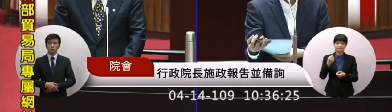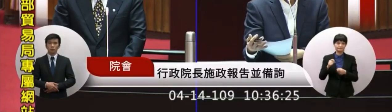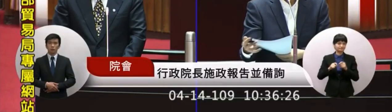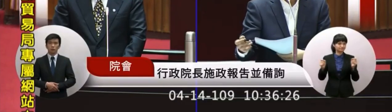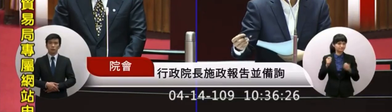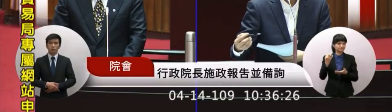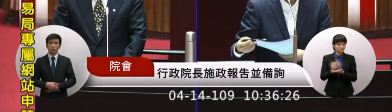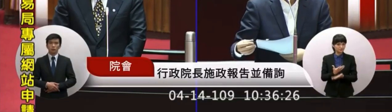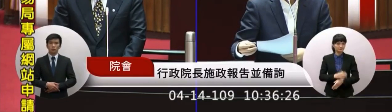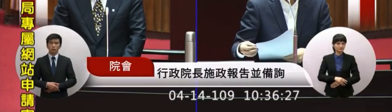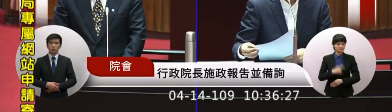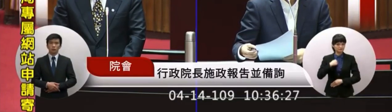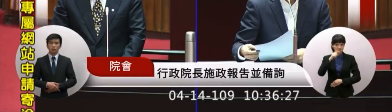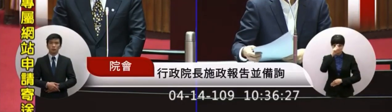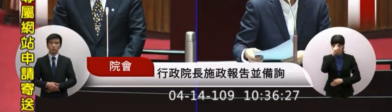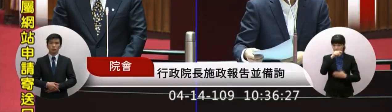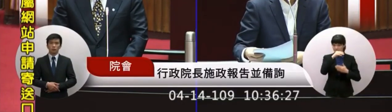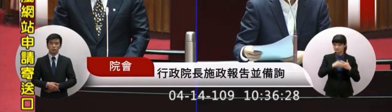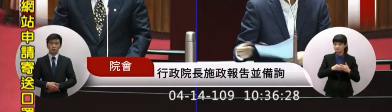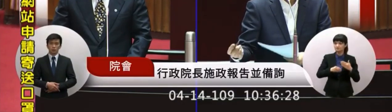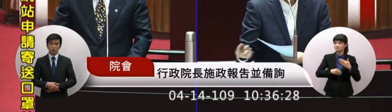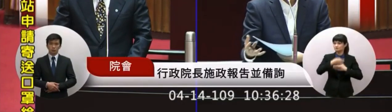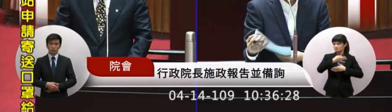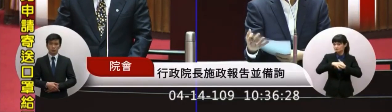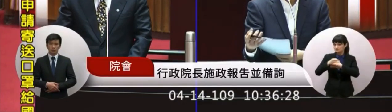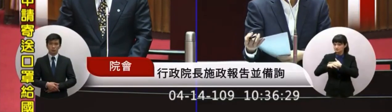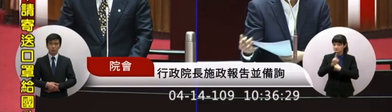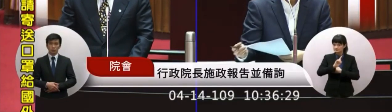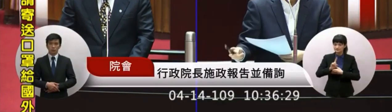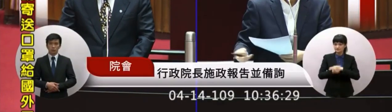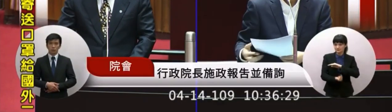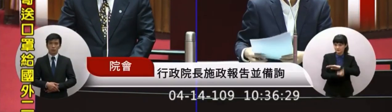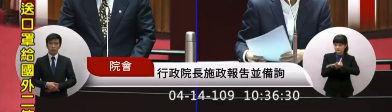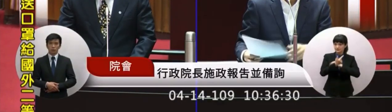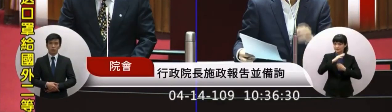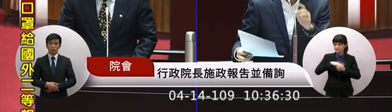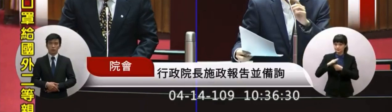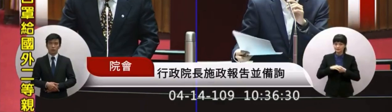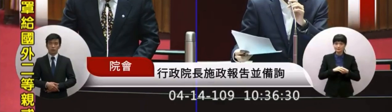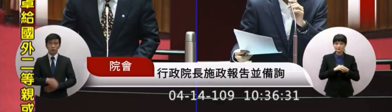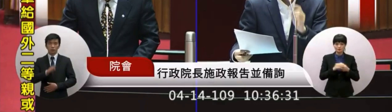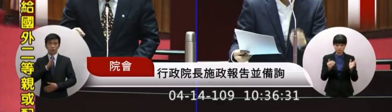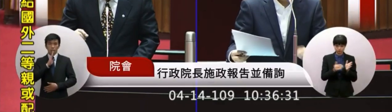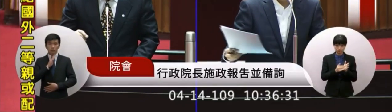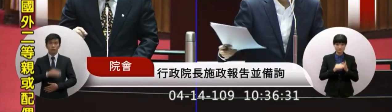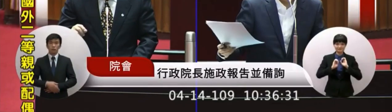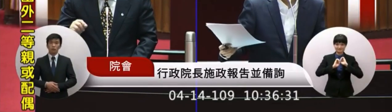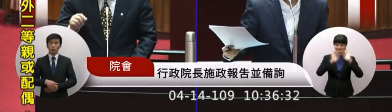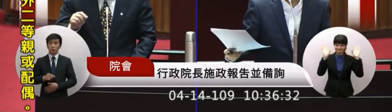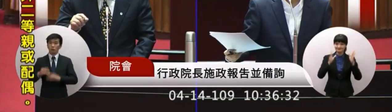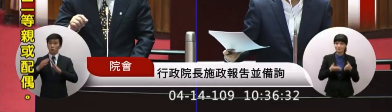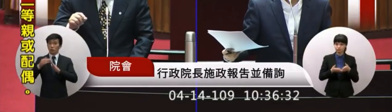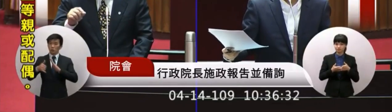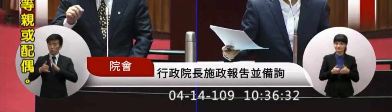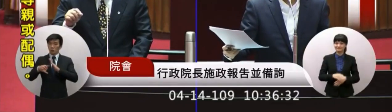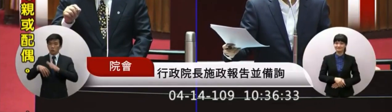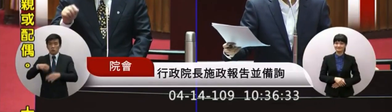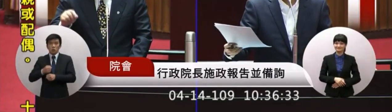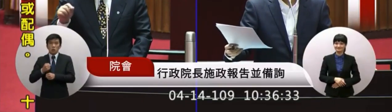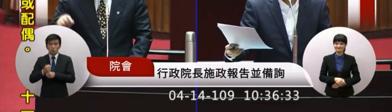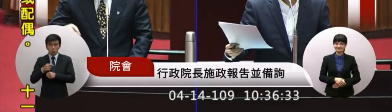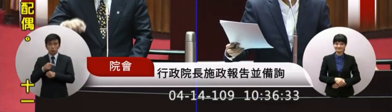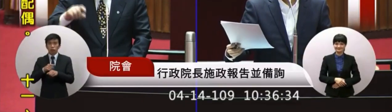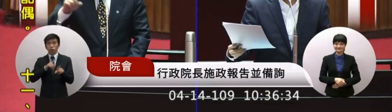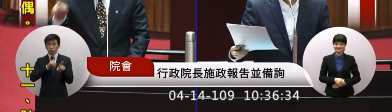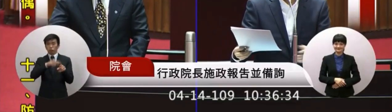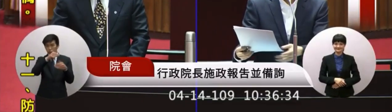相对应的这些机制，希望能够再重新一体的发布，好不好？ 这个也是，我想我们居家上班也，他都必须要照规定